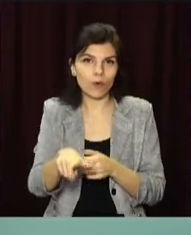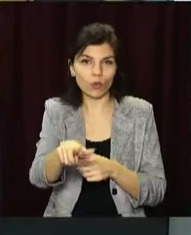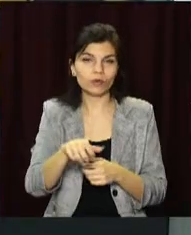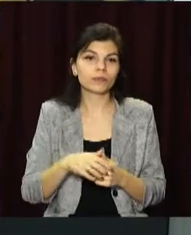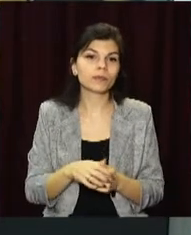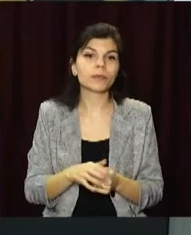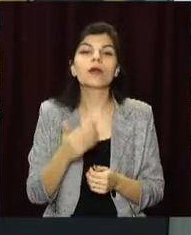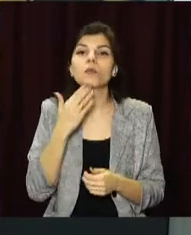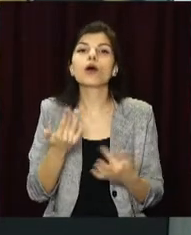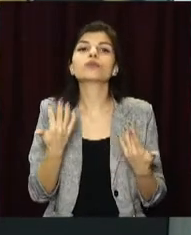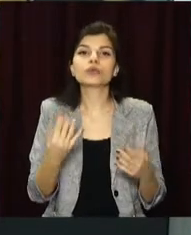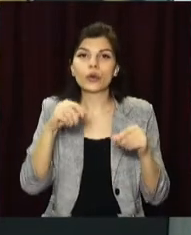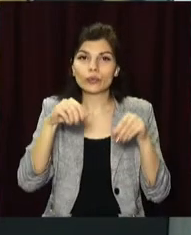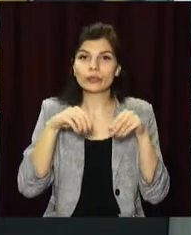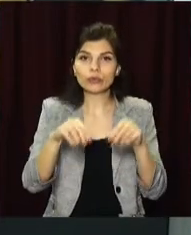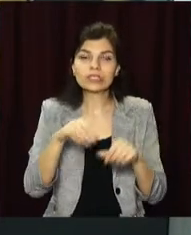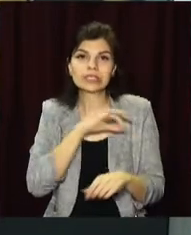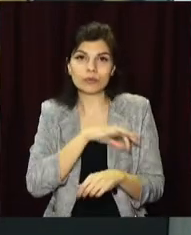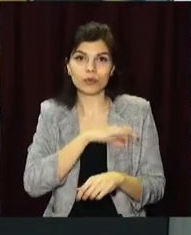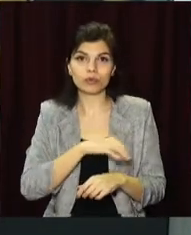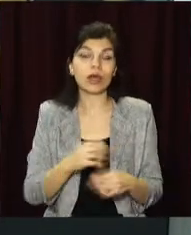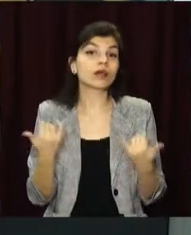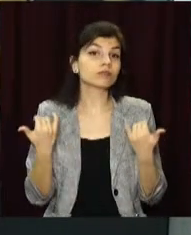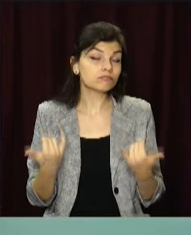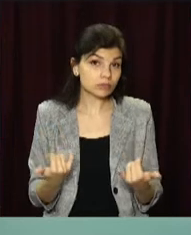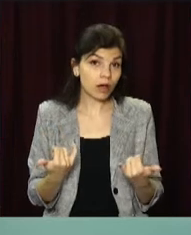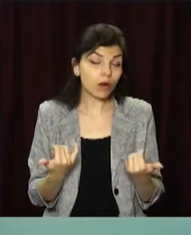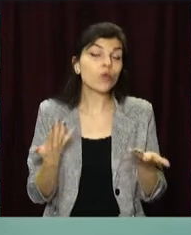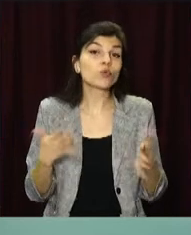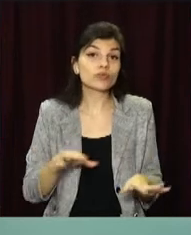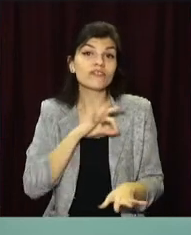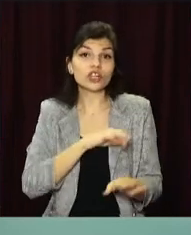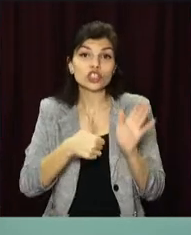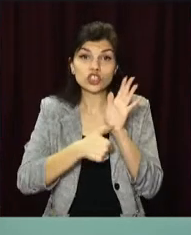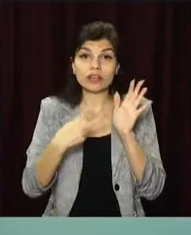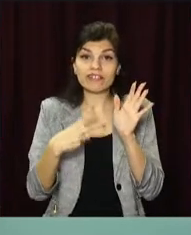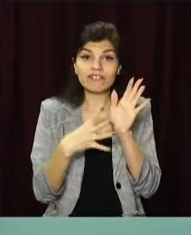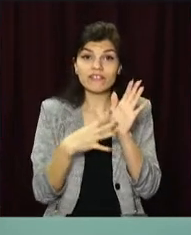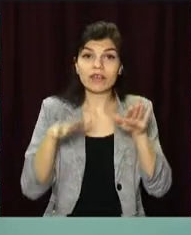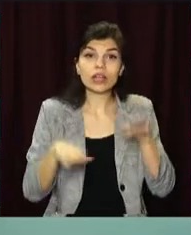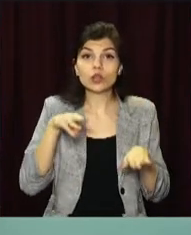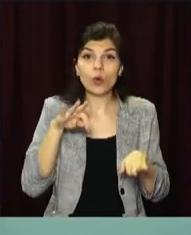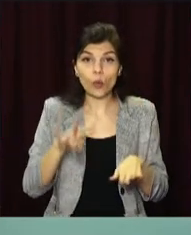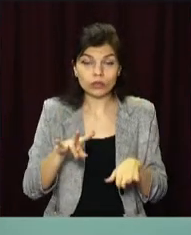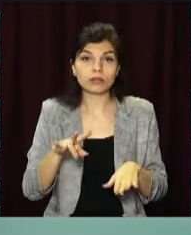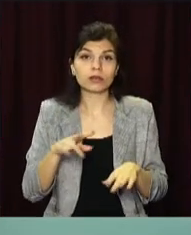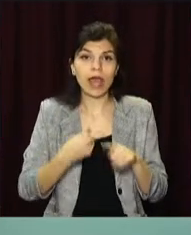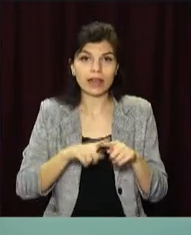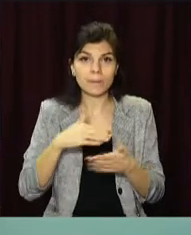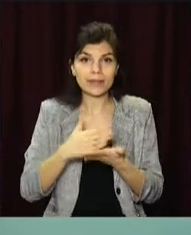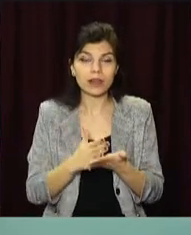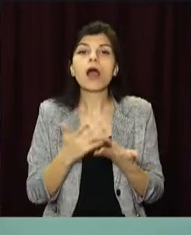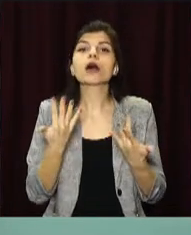розчистили дорогу. Скажіть, будь ласка, скільки посипкового матеріалу використовували? Зараз вже використано 629 тонн